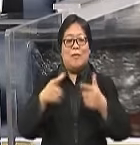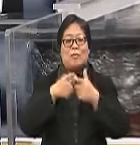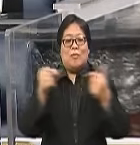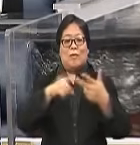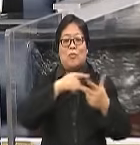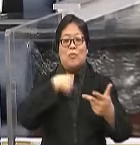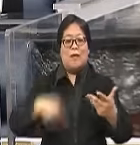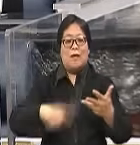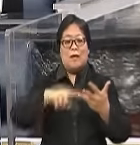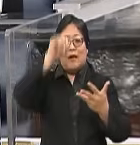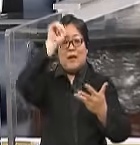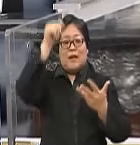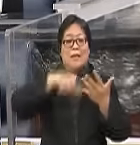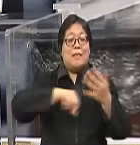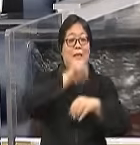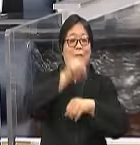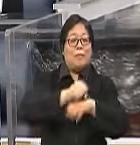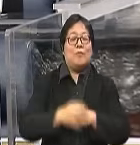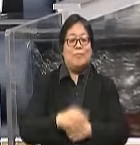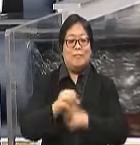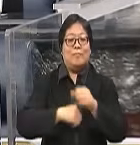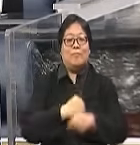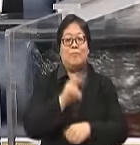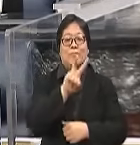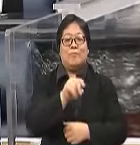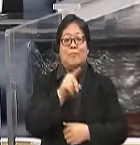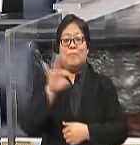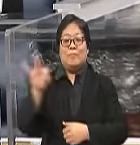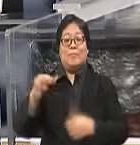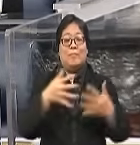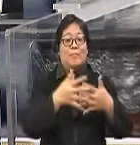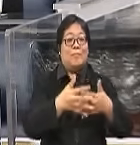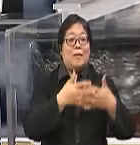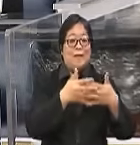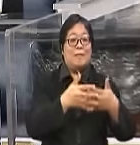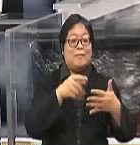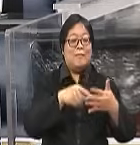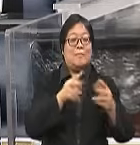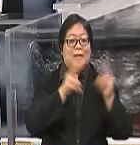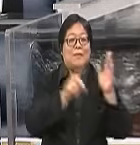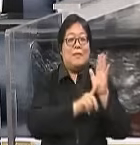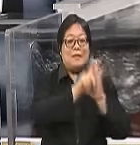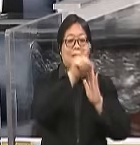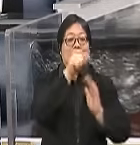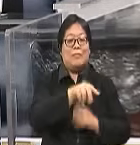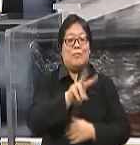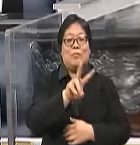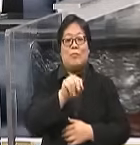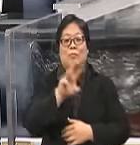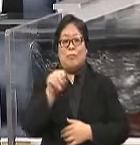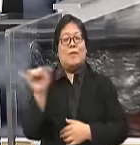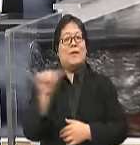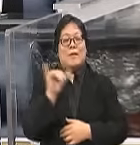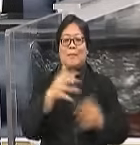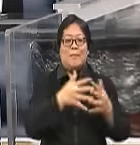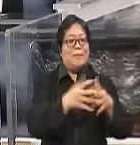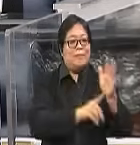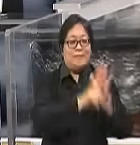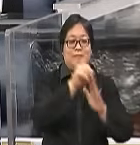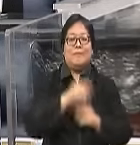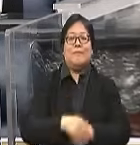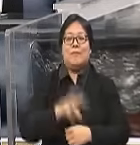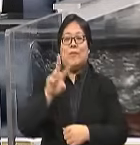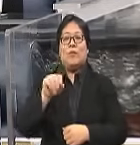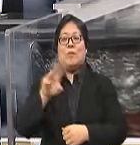China India dan Singapura supaya tahun 2019 lemari ke yang paling tertinggi sekali Knuckle pun balik ke printer tinggi